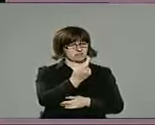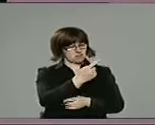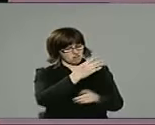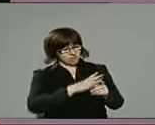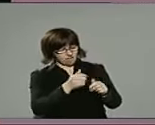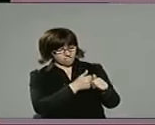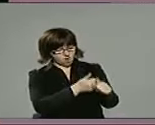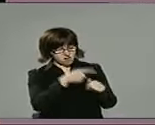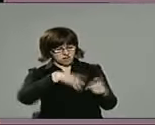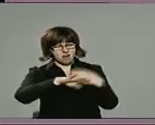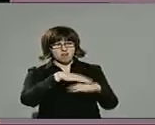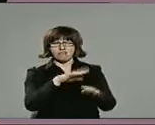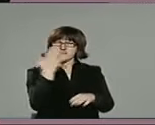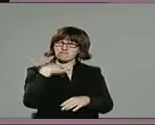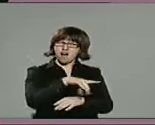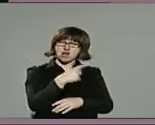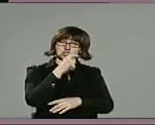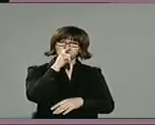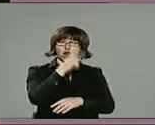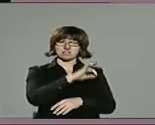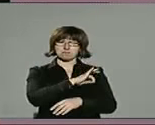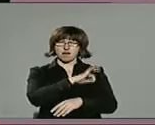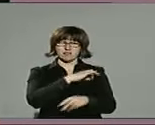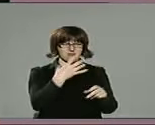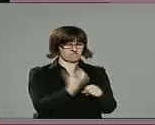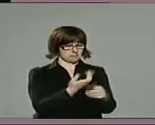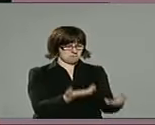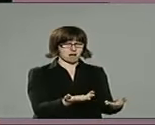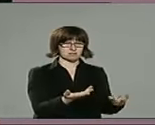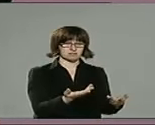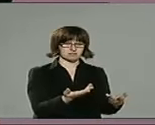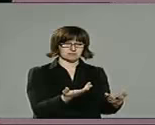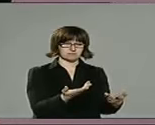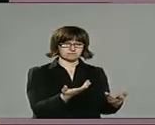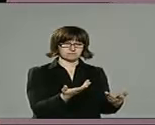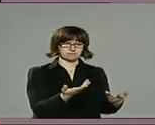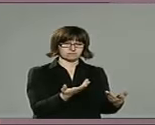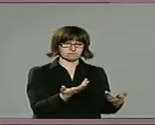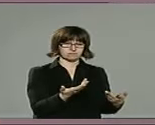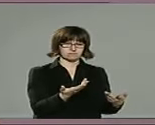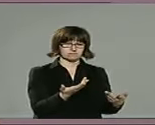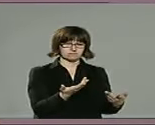Nachfolger aus dieser einstmals so stolzen Partei bloß gemacht?